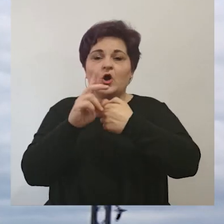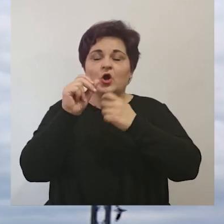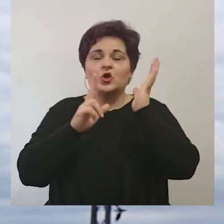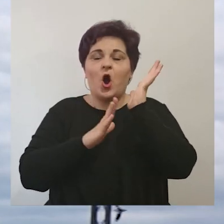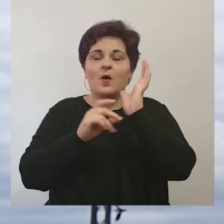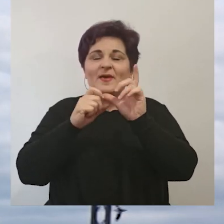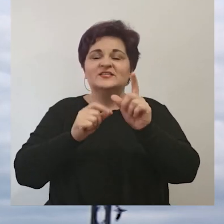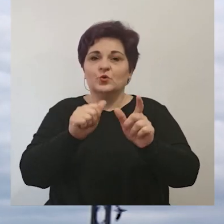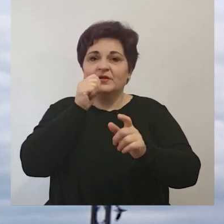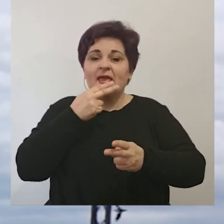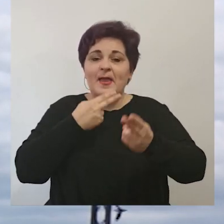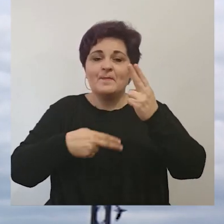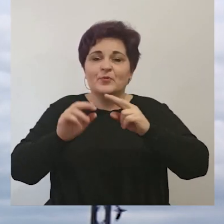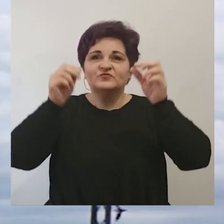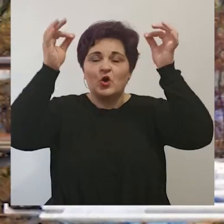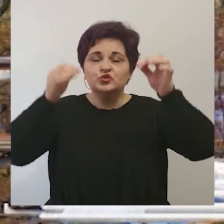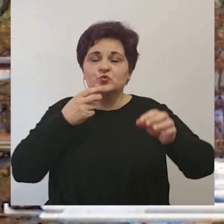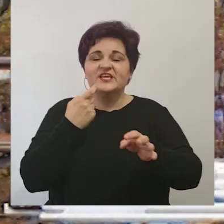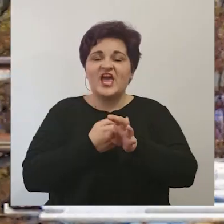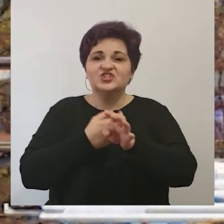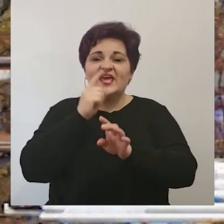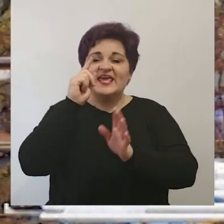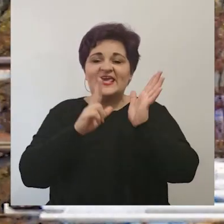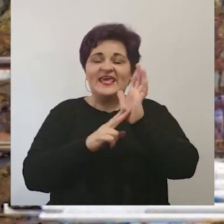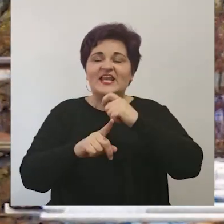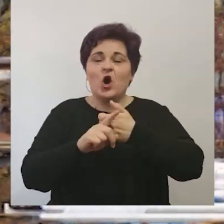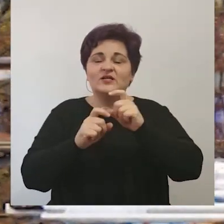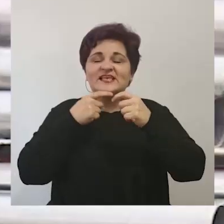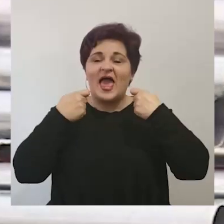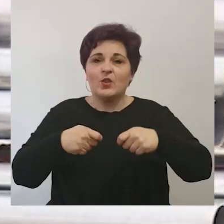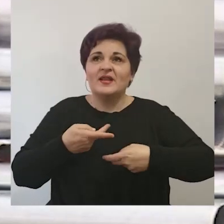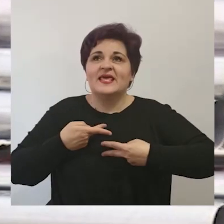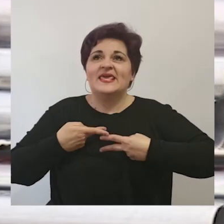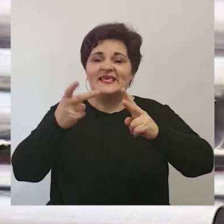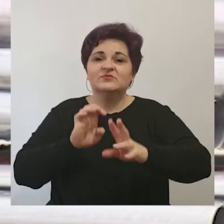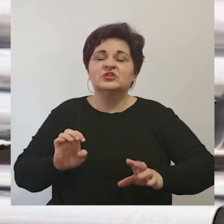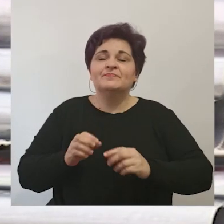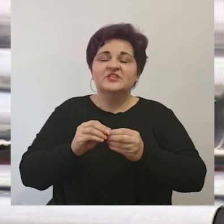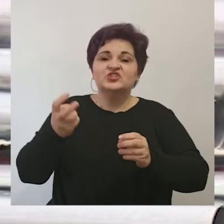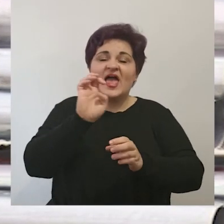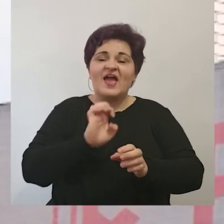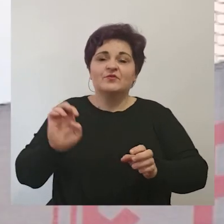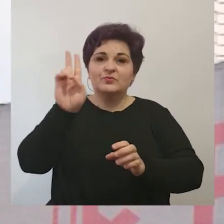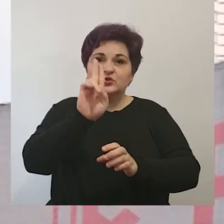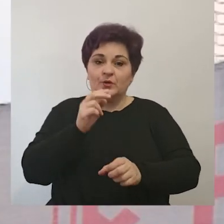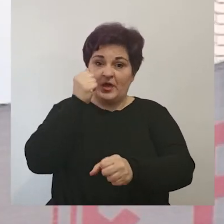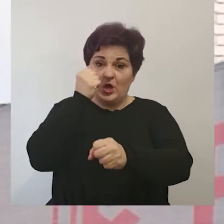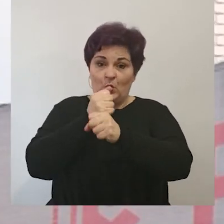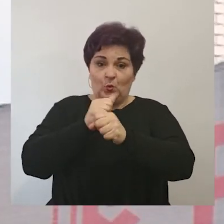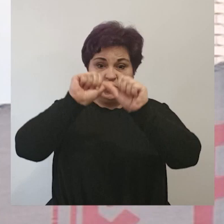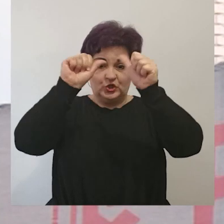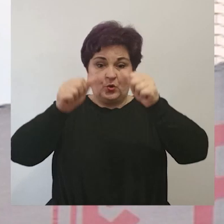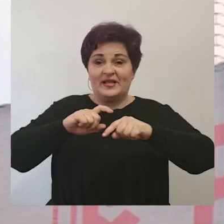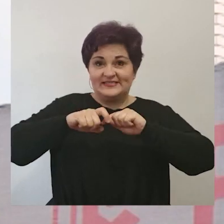Kompanija Cromex u Prijedoru proizvodi konstrukcije od željeza, inoksa i aluminija i izvozi na tržište Evropske unije. U